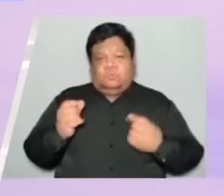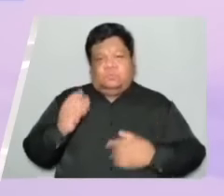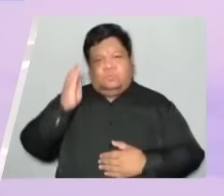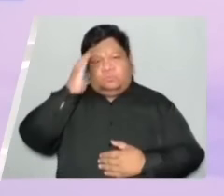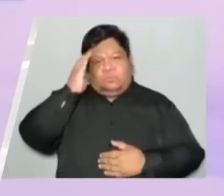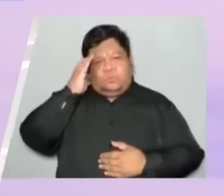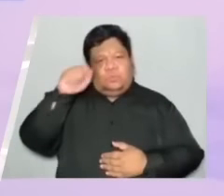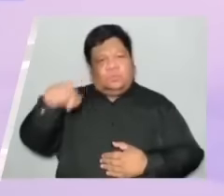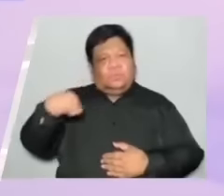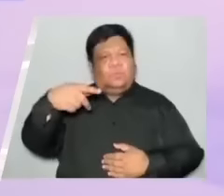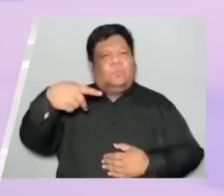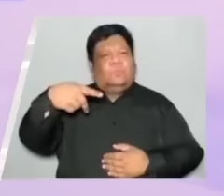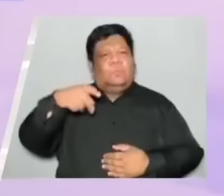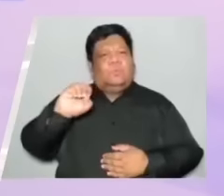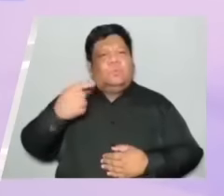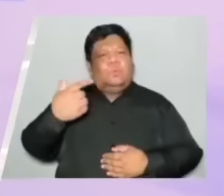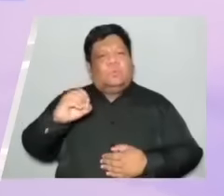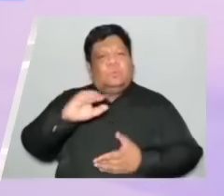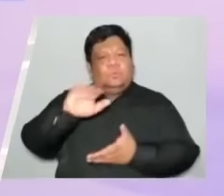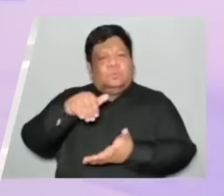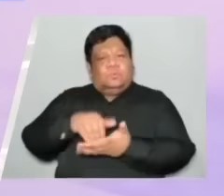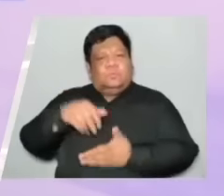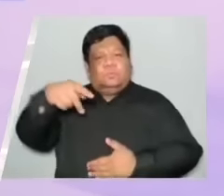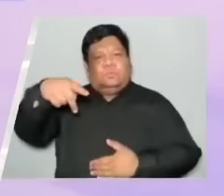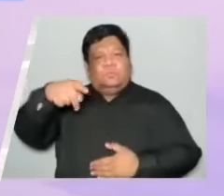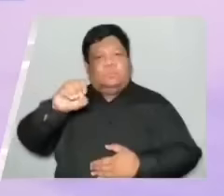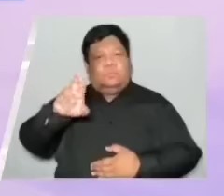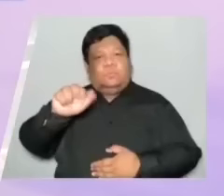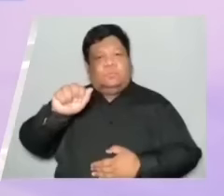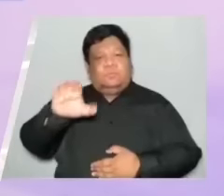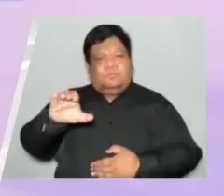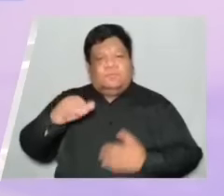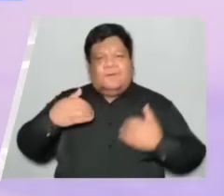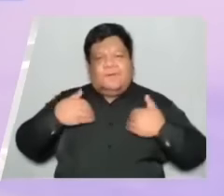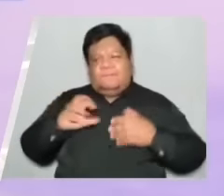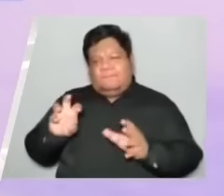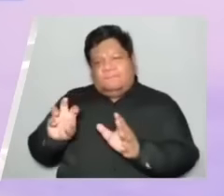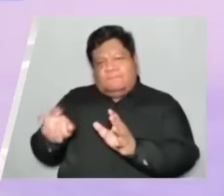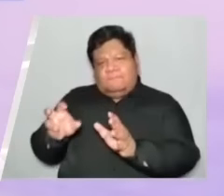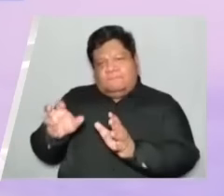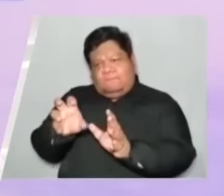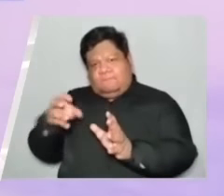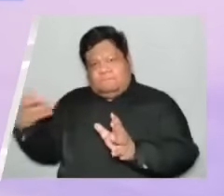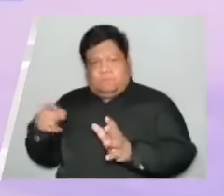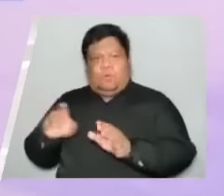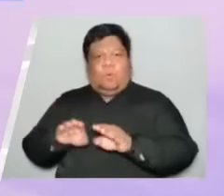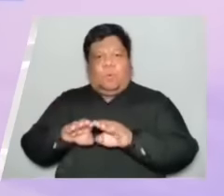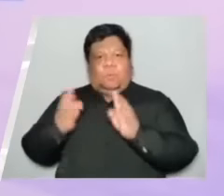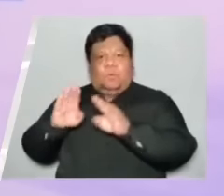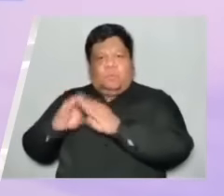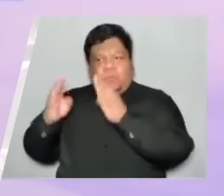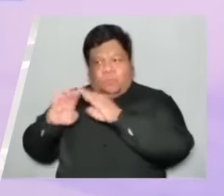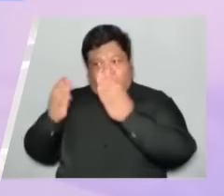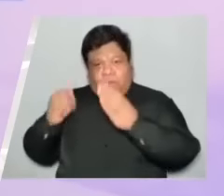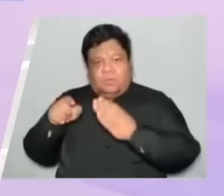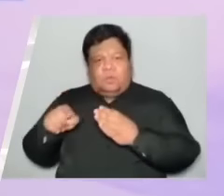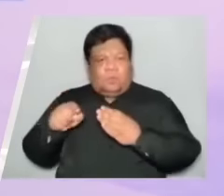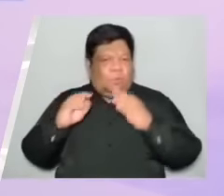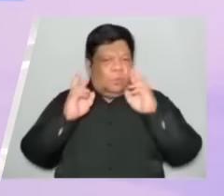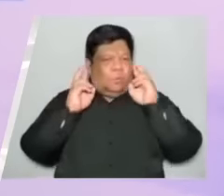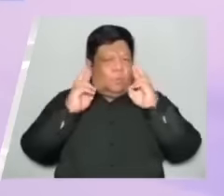ang CIDG na mapapalakas ng mga na-recover na ebidensya ang kaso laban sa mga nasa likod ng illegal na Pogo.